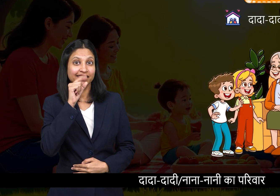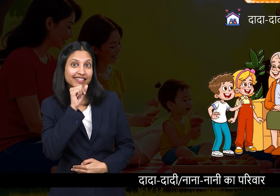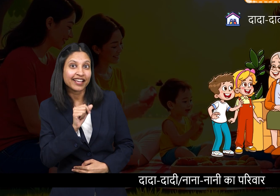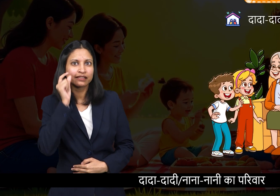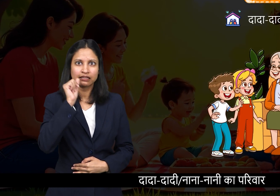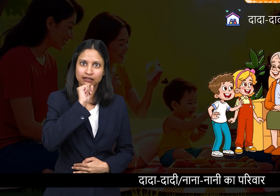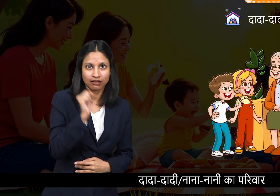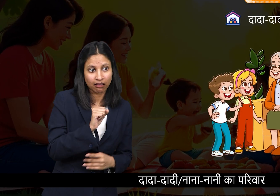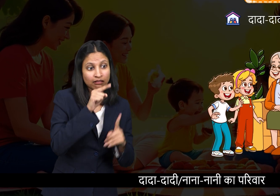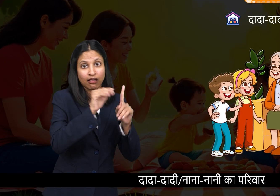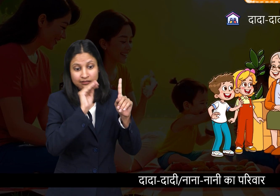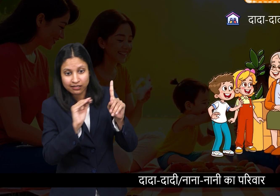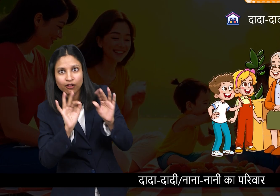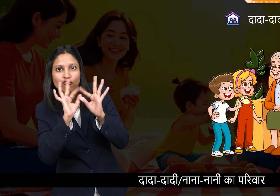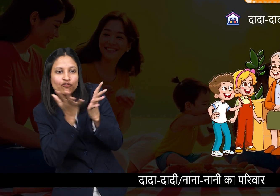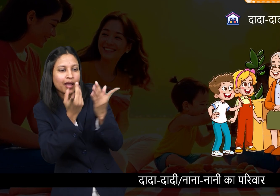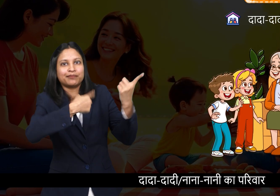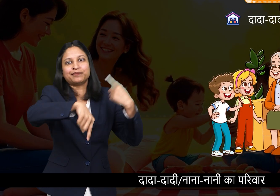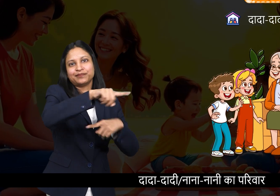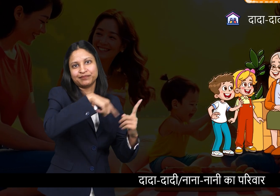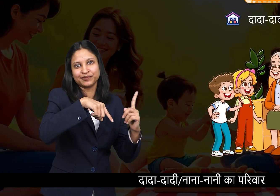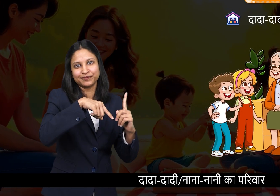दादा दादी नाना नानी का परिवार,